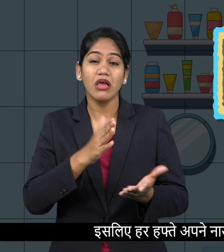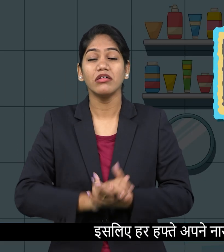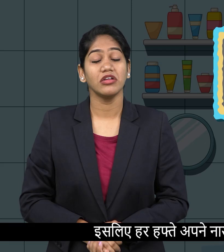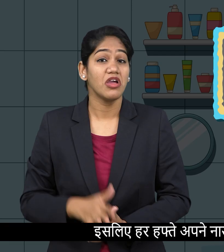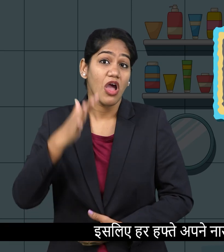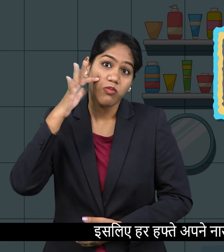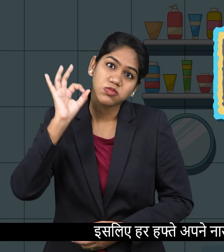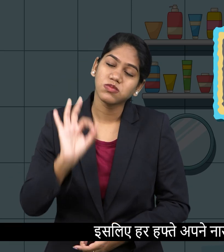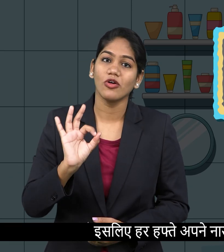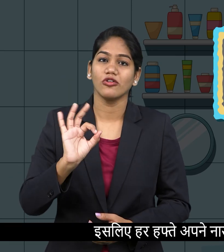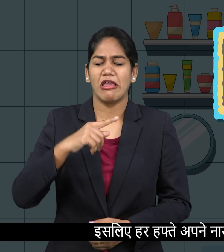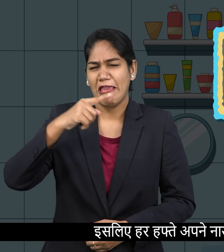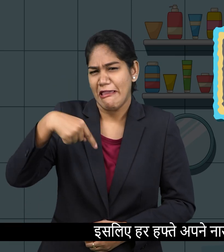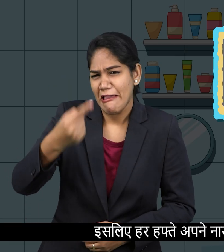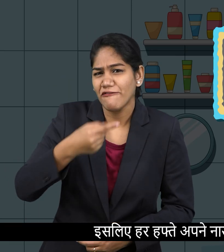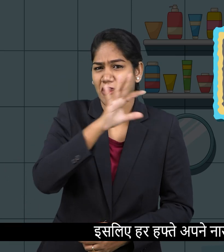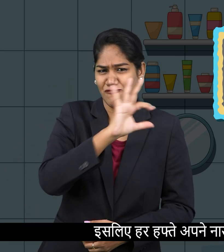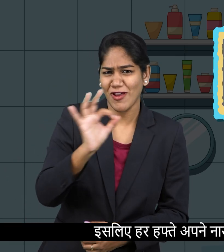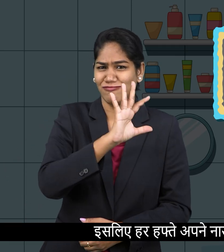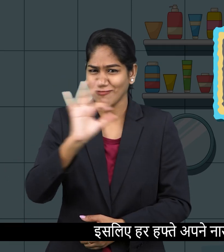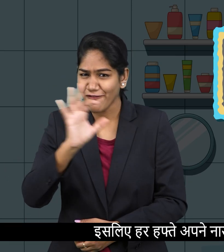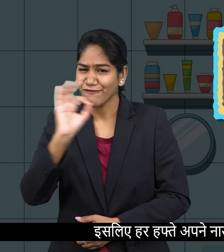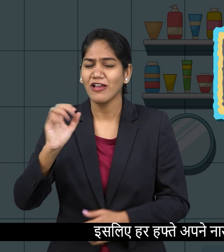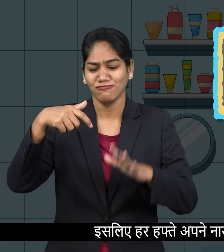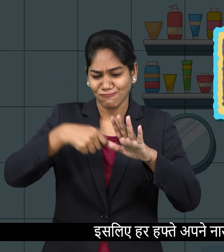काटना महत्वपूर्ण है।